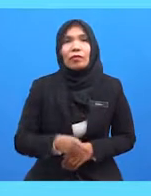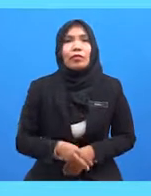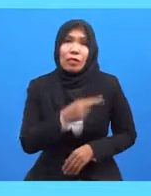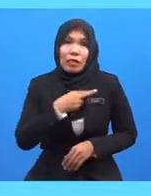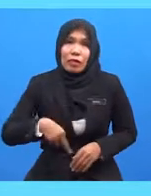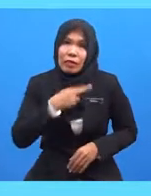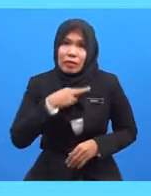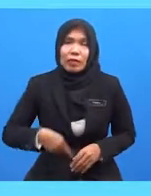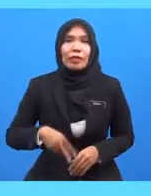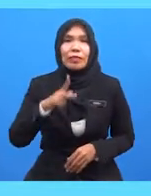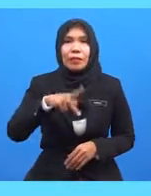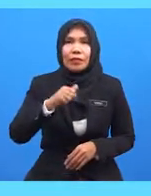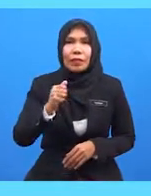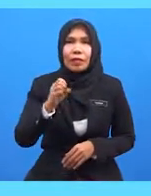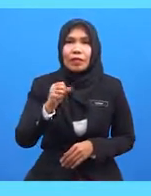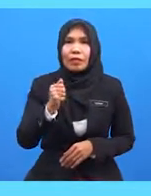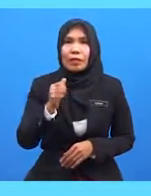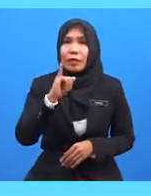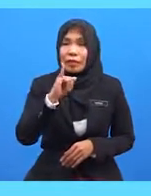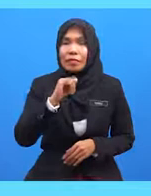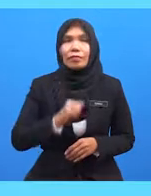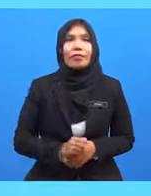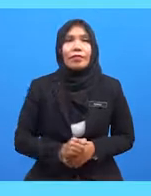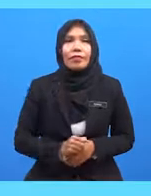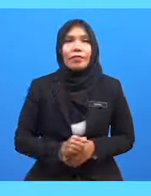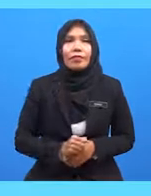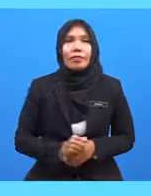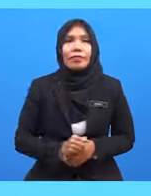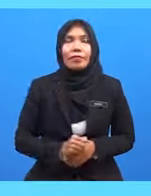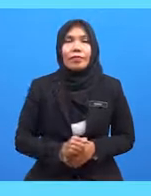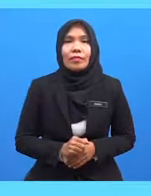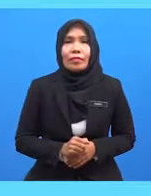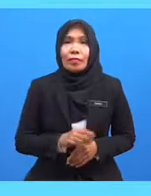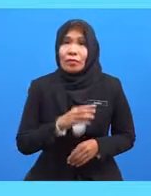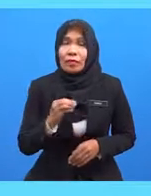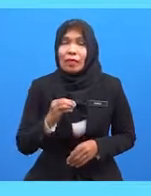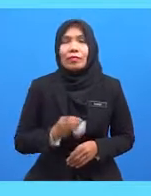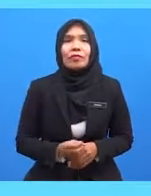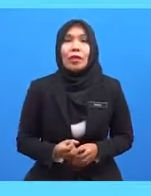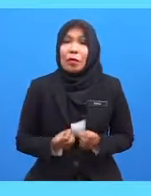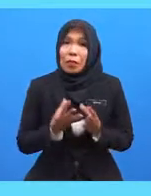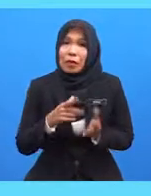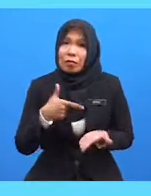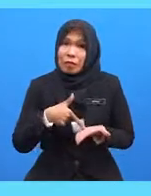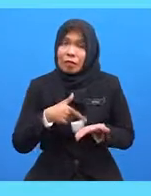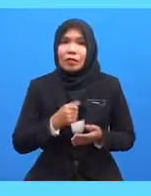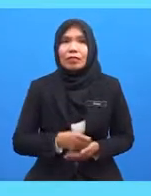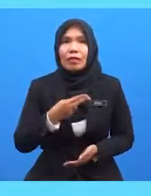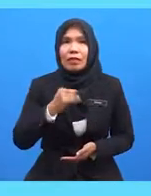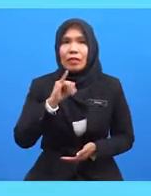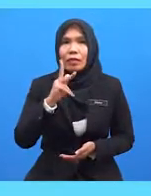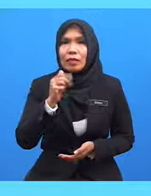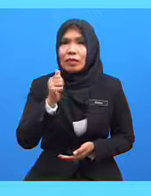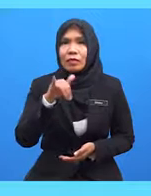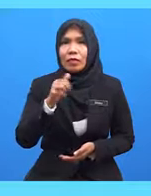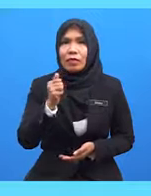Budiman, Hikayat Merong Mahawangsa, Hikayat Seri Rama, Misa Melayu,